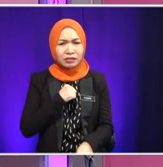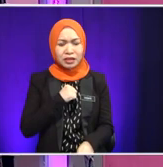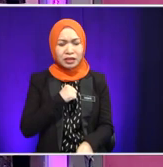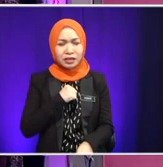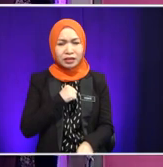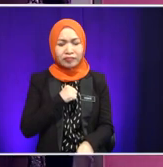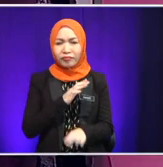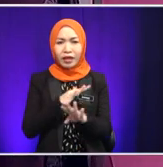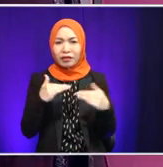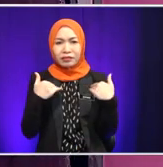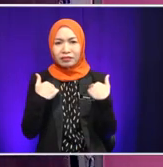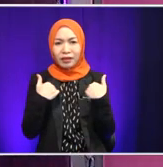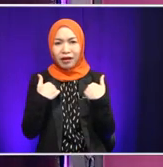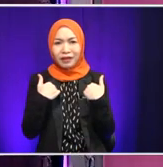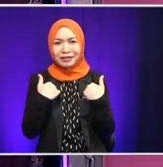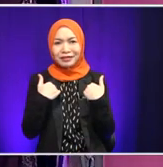mungkin